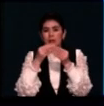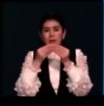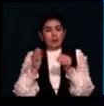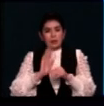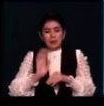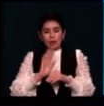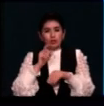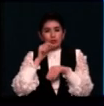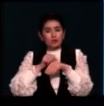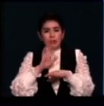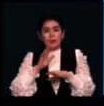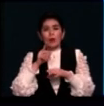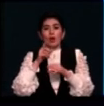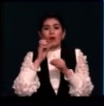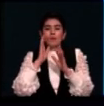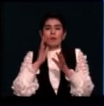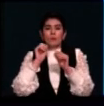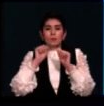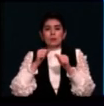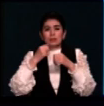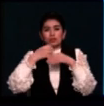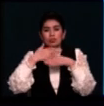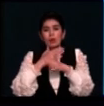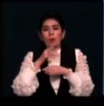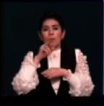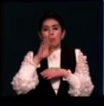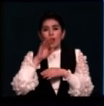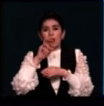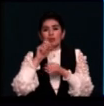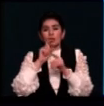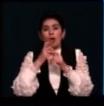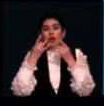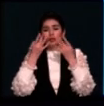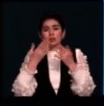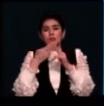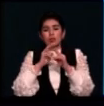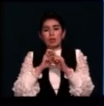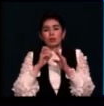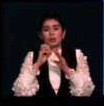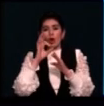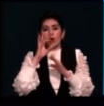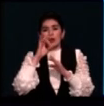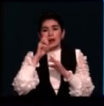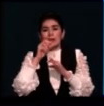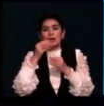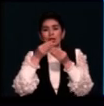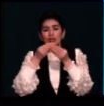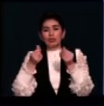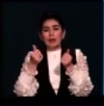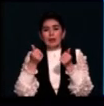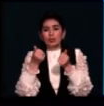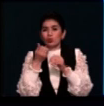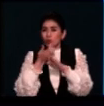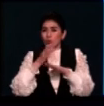янмайды, балки парчаланады. Поливинил хлорид оддий шароидда, органик иритучилада қиын